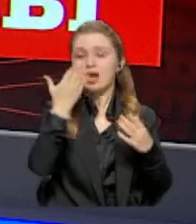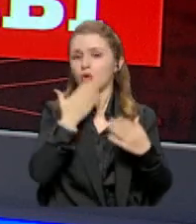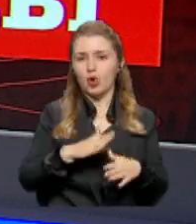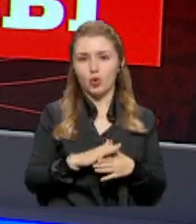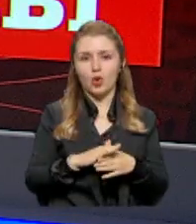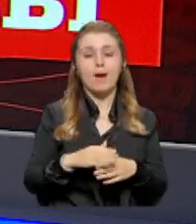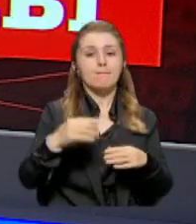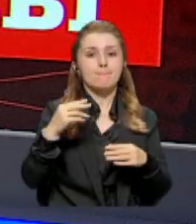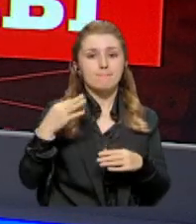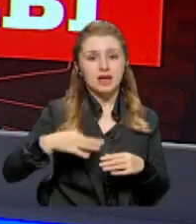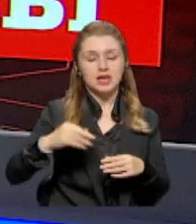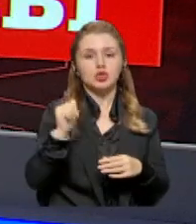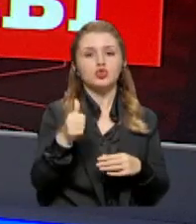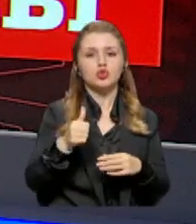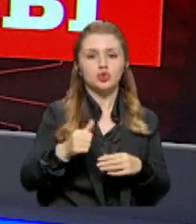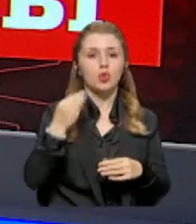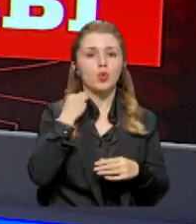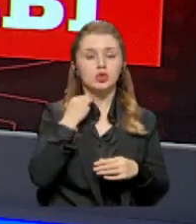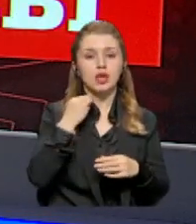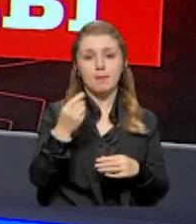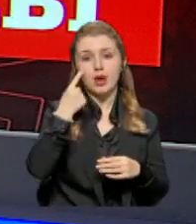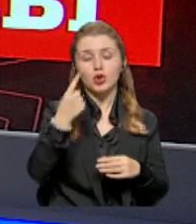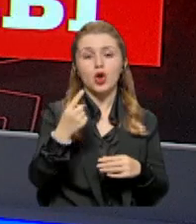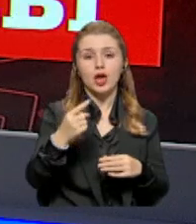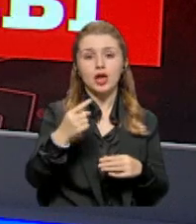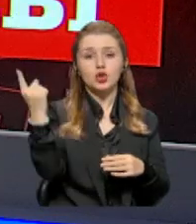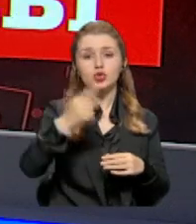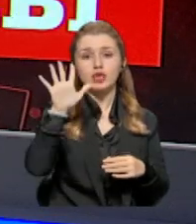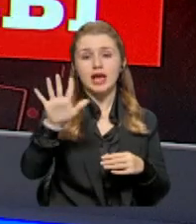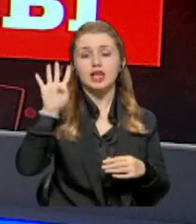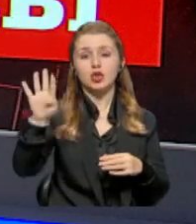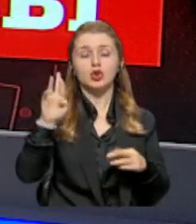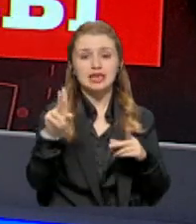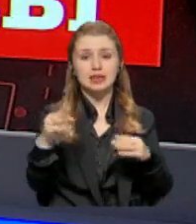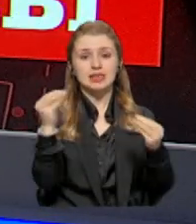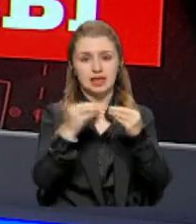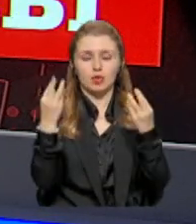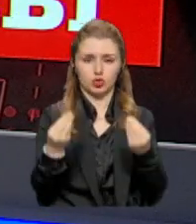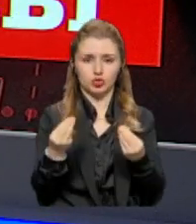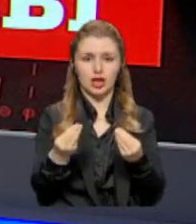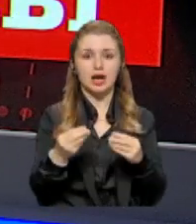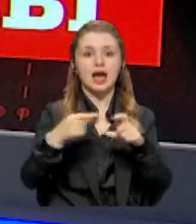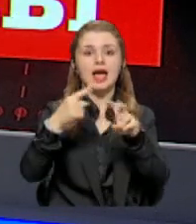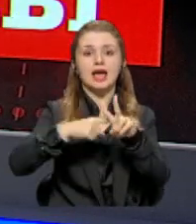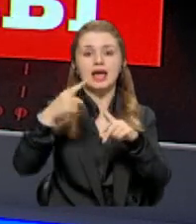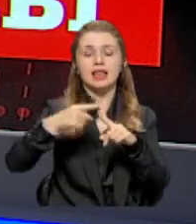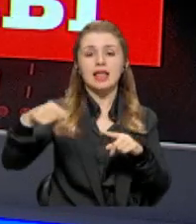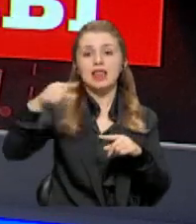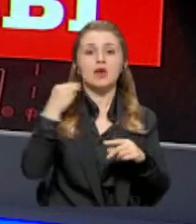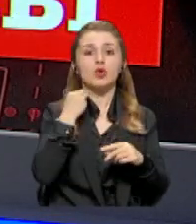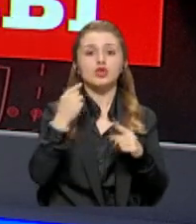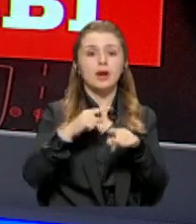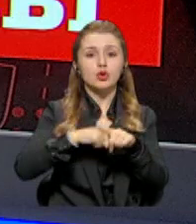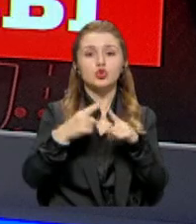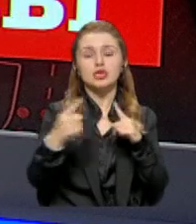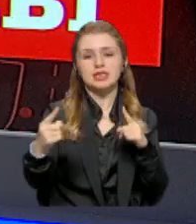kalmadı. Pazartesi günü borçlanma tarifesine %54,6'lık zam yapılacak. EYT'liler borçlanma